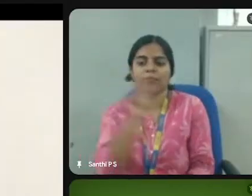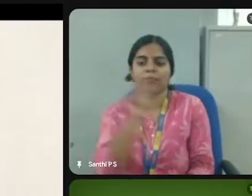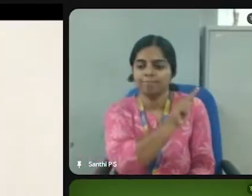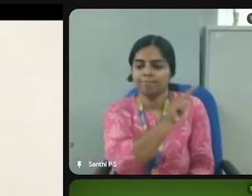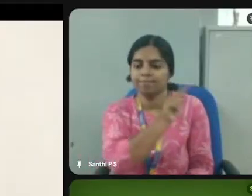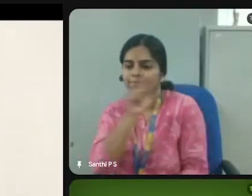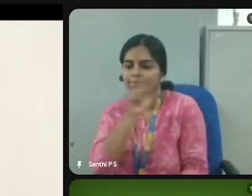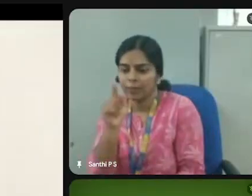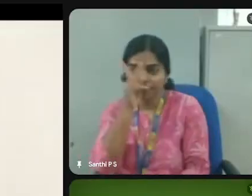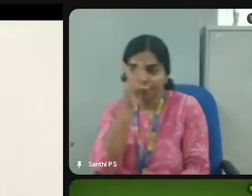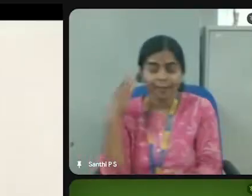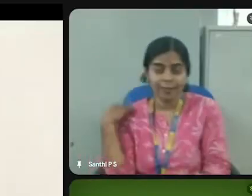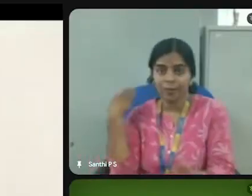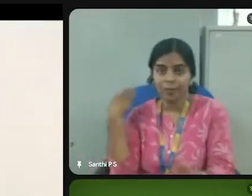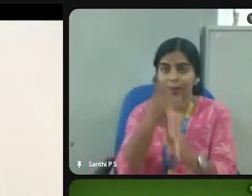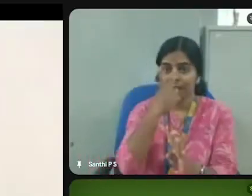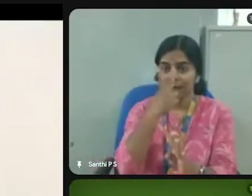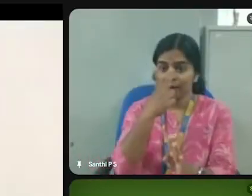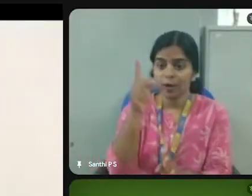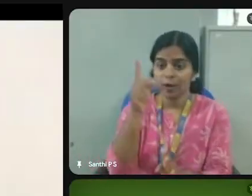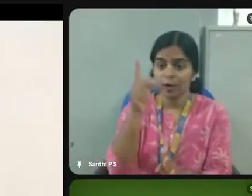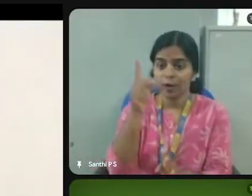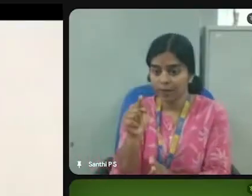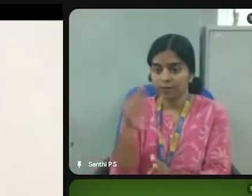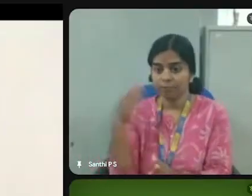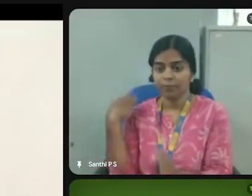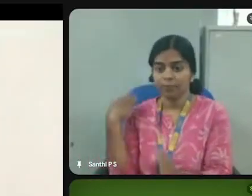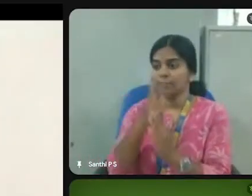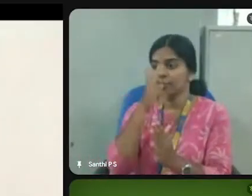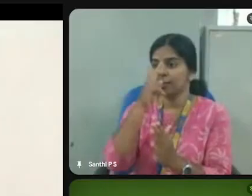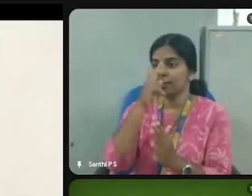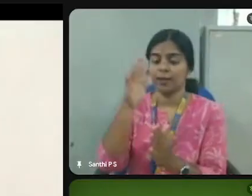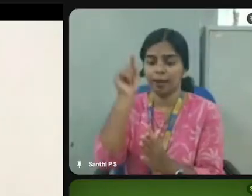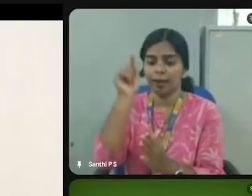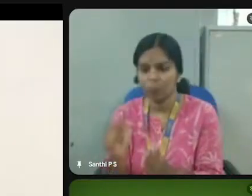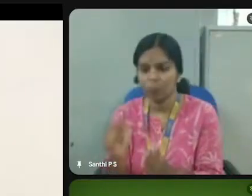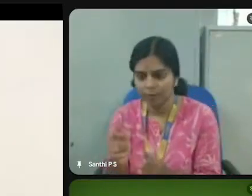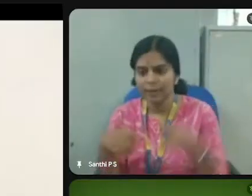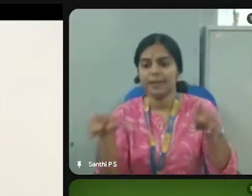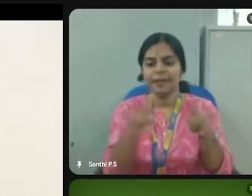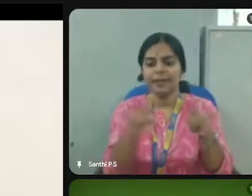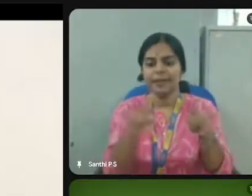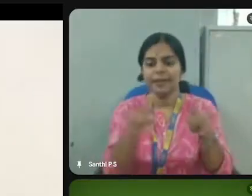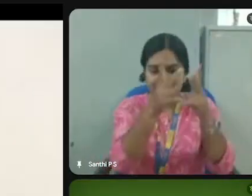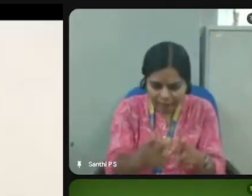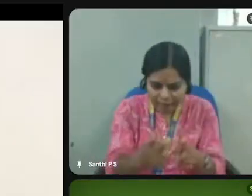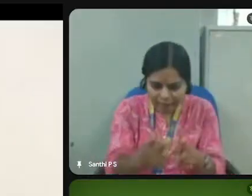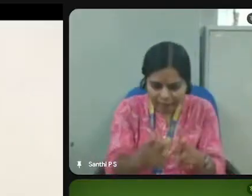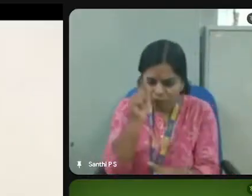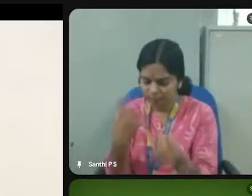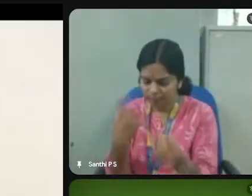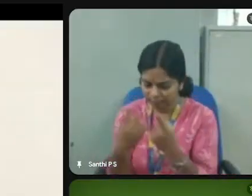കാണാത്ത കാര്യങ്ങൾ, കുട്ടിക്ക് പരിചിതമായ കാര്യത്തിൽ നിന്നും അപരിചിതമായ കാര്യങ്ങൾ, അത് മനസ്സിലാക്കി വേണം കുട്ടികൾക്ക്